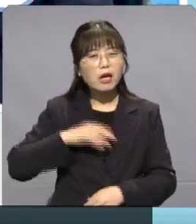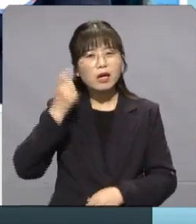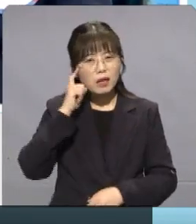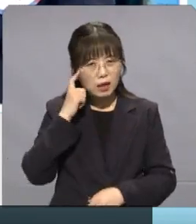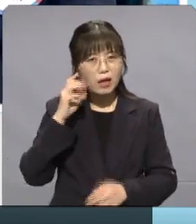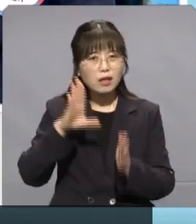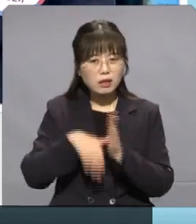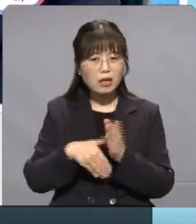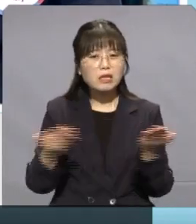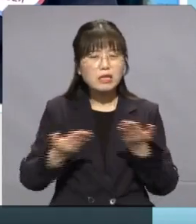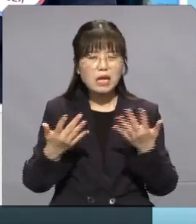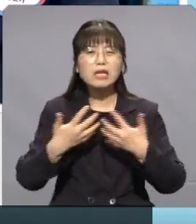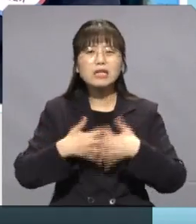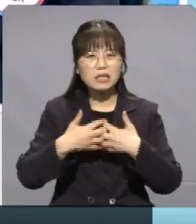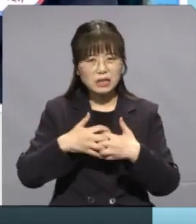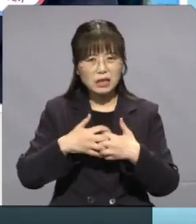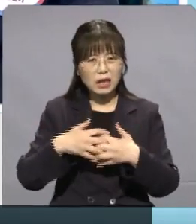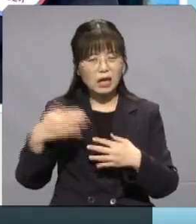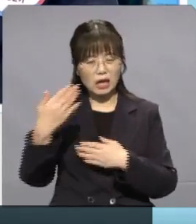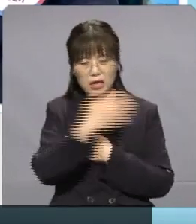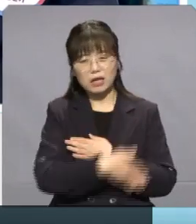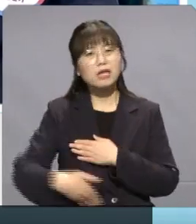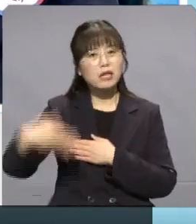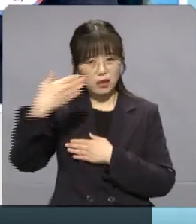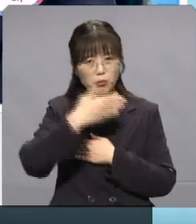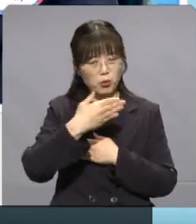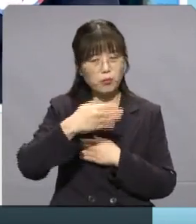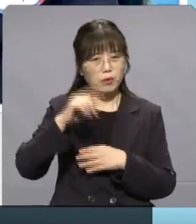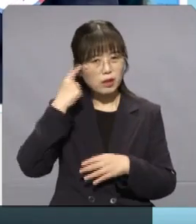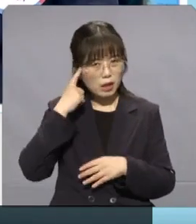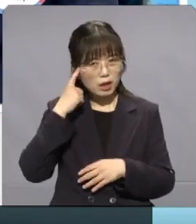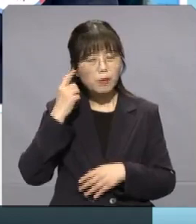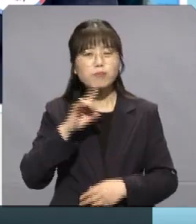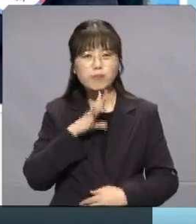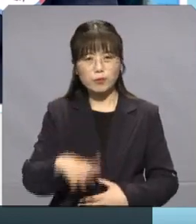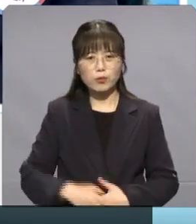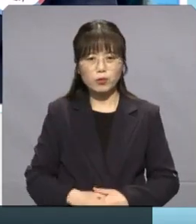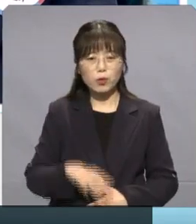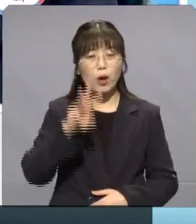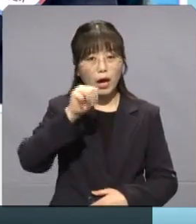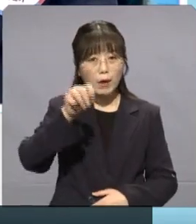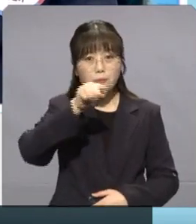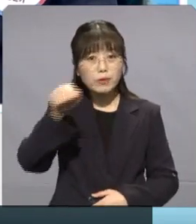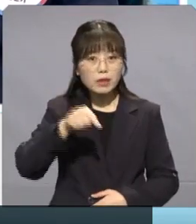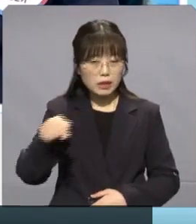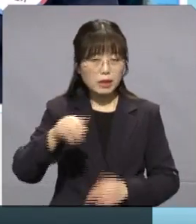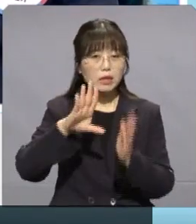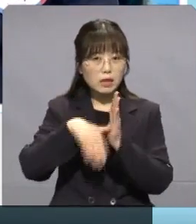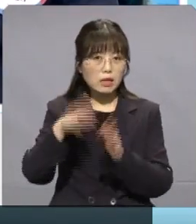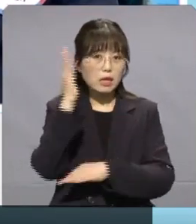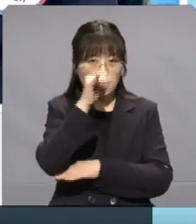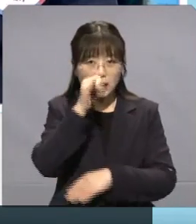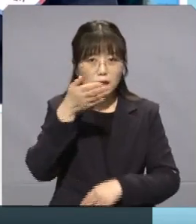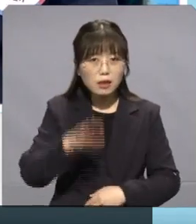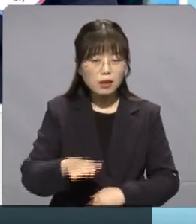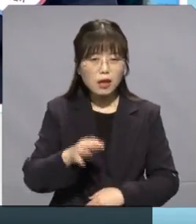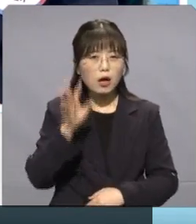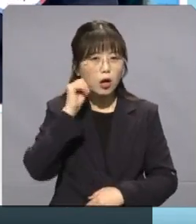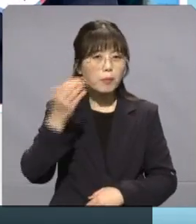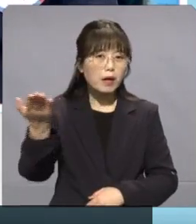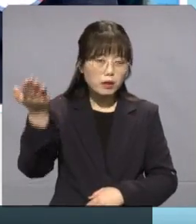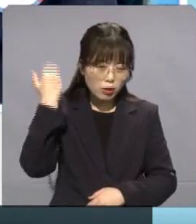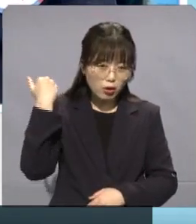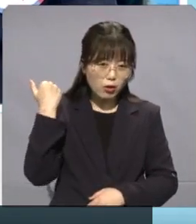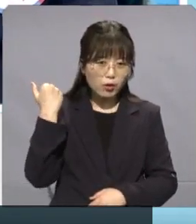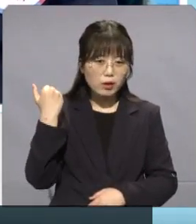생각하기에는 거의 뭐 일하는 기계 수준으로 인간을 보는 것이라고 저는 보는 거고요. 아까 그 MZ세대 말씀하셨는데 네. 사실 얼마 전까지만